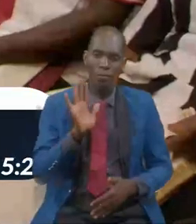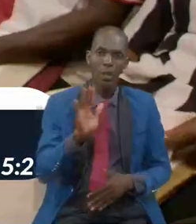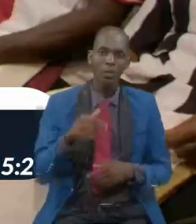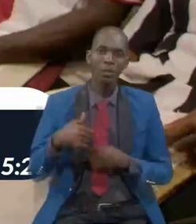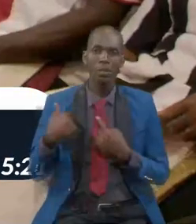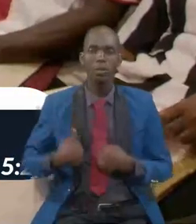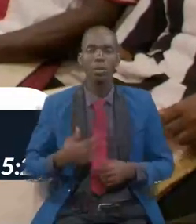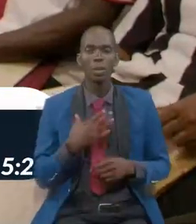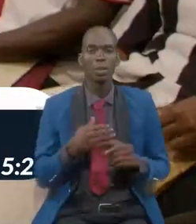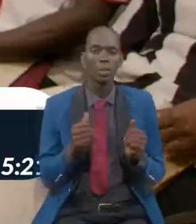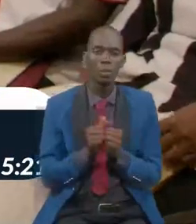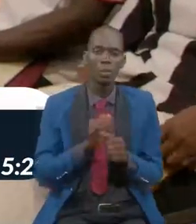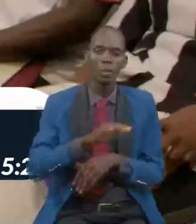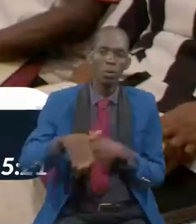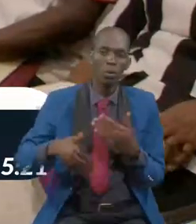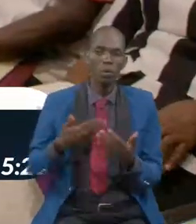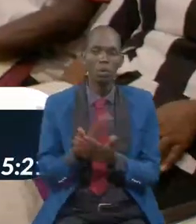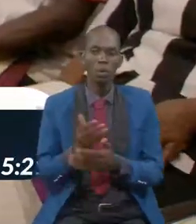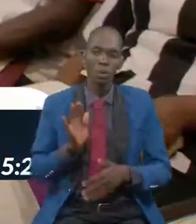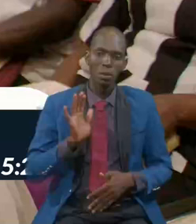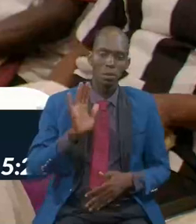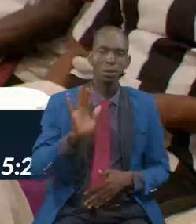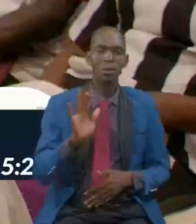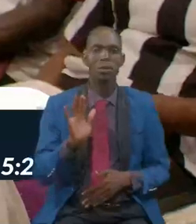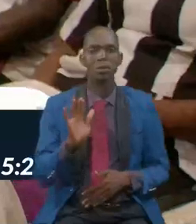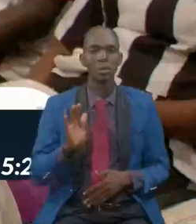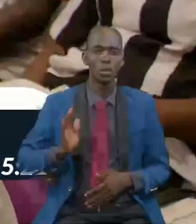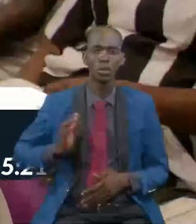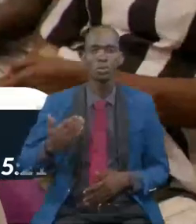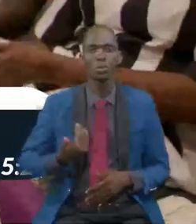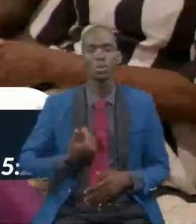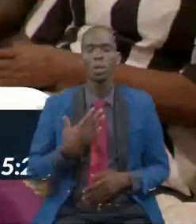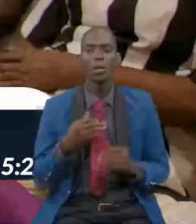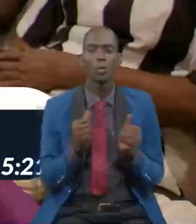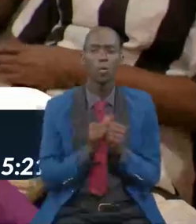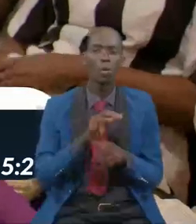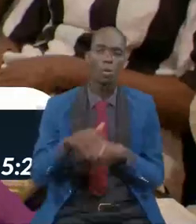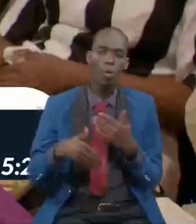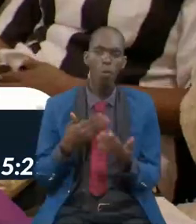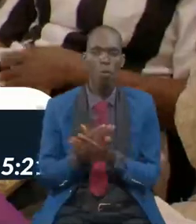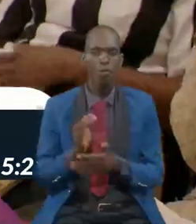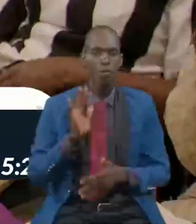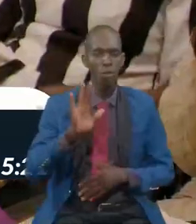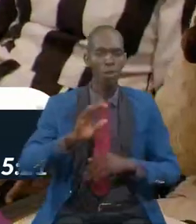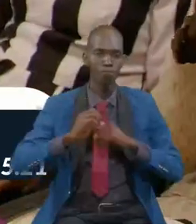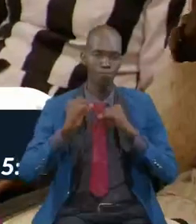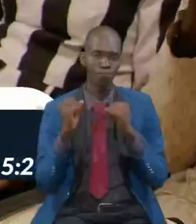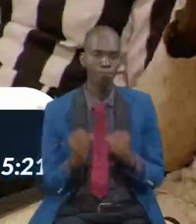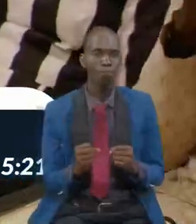cœur, de toute ton âme et de toute ta